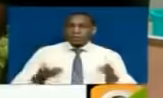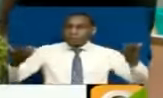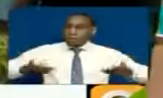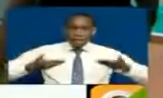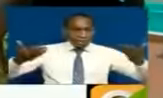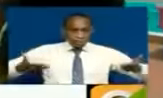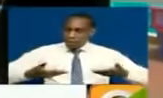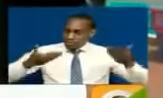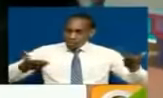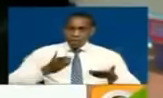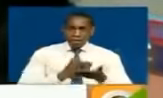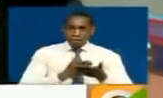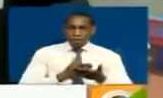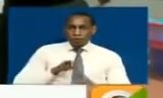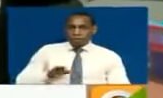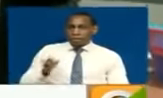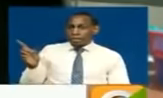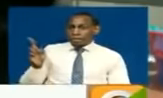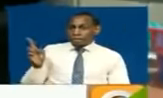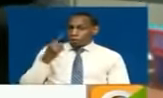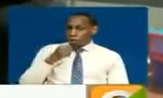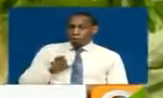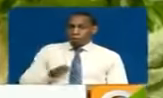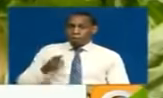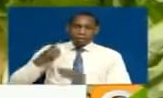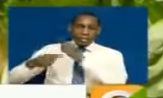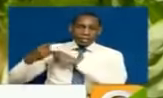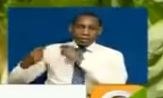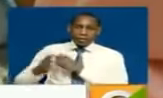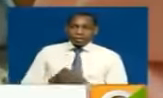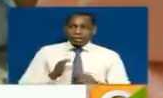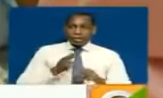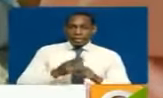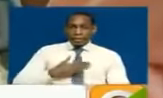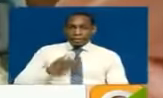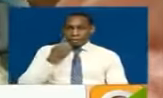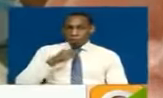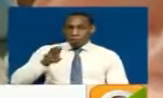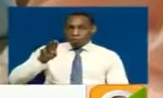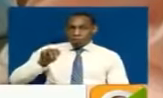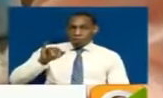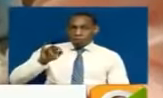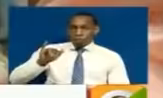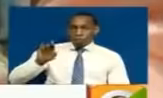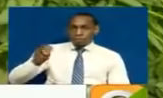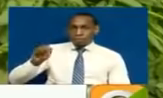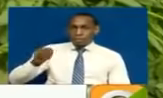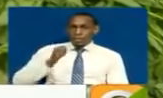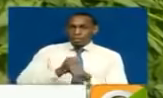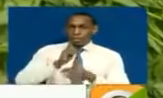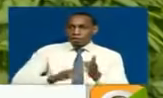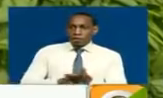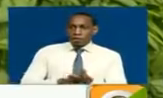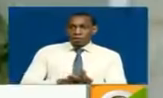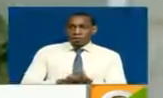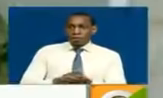Karibu, karibu sana. Hawa ndio wamama wa kienyeji. Kwa majina naitwa Miriam Nabakwe. Mimi najishughulisha na chakula